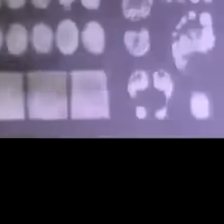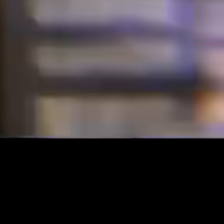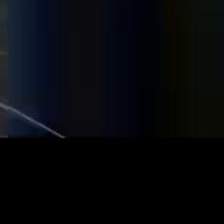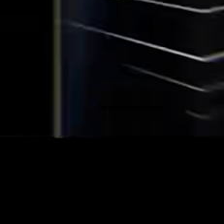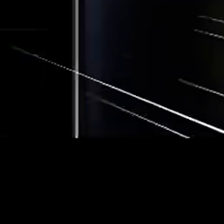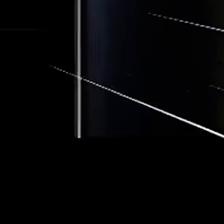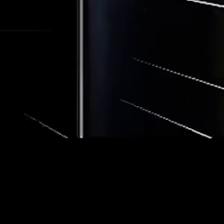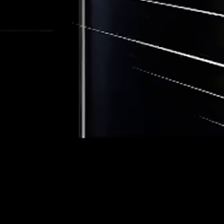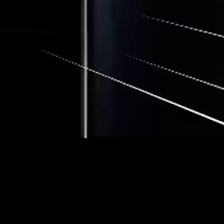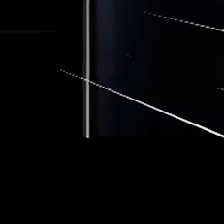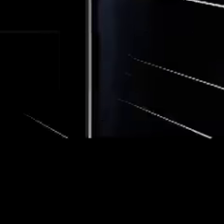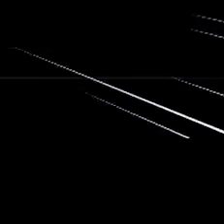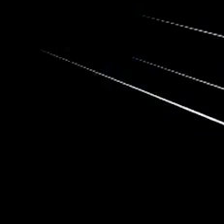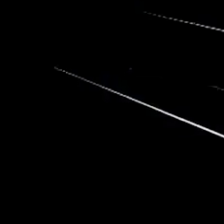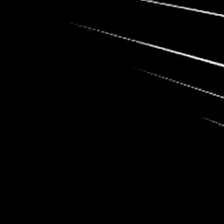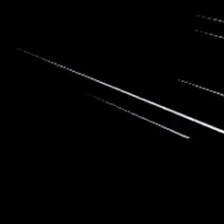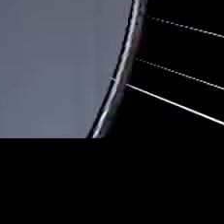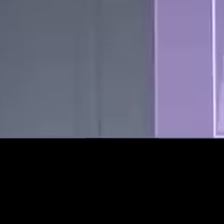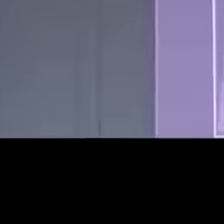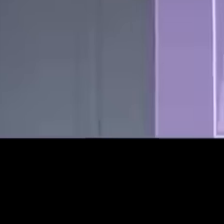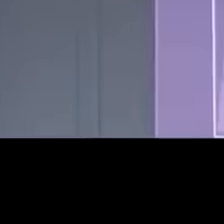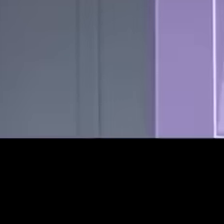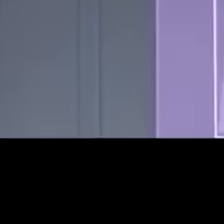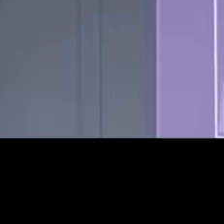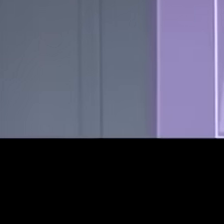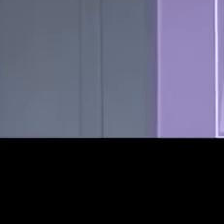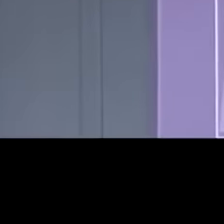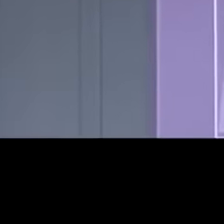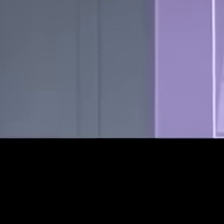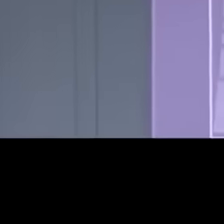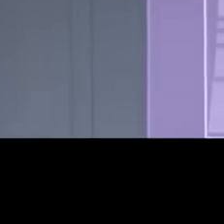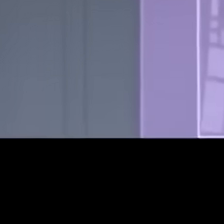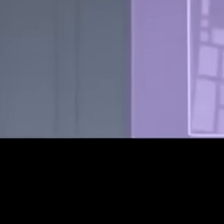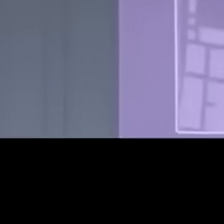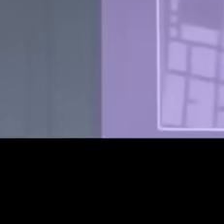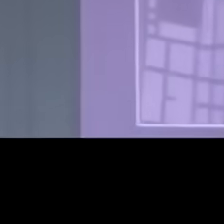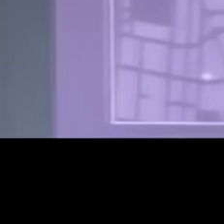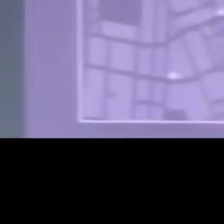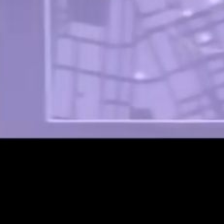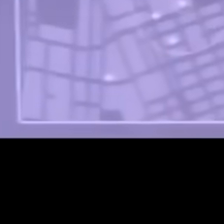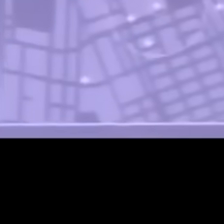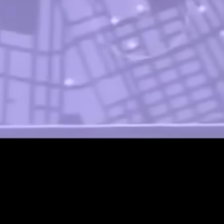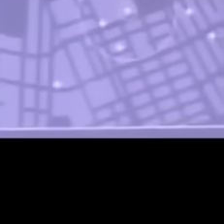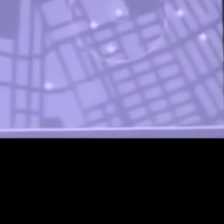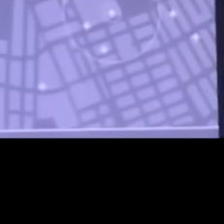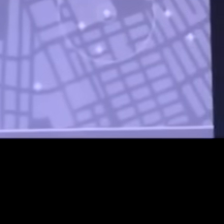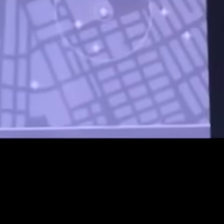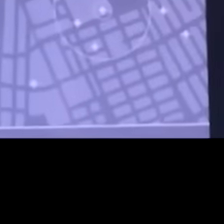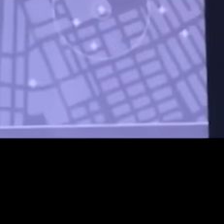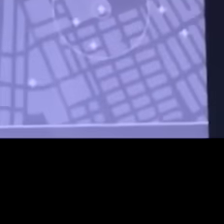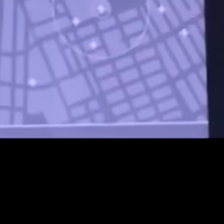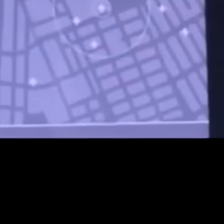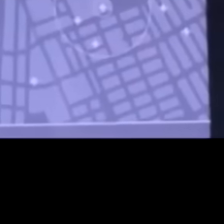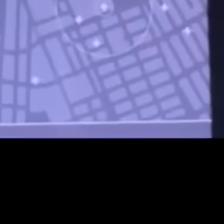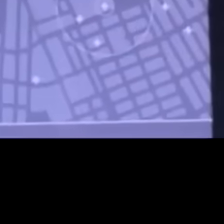제가 공짜로 중계해 드립니다 집단 취성의 힘을 모아모아 고민 중계사 양원